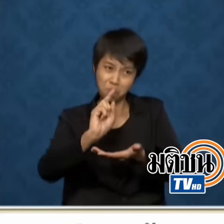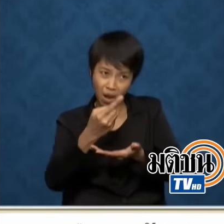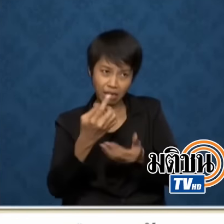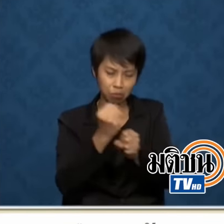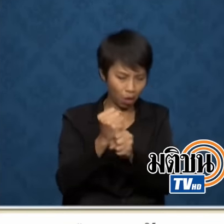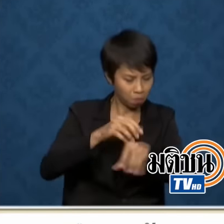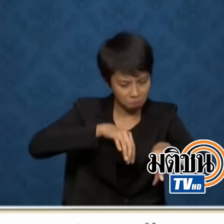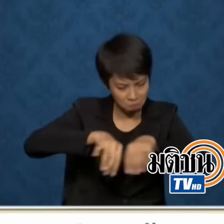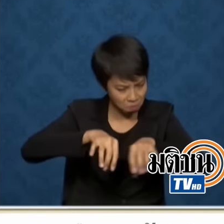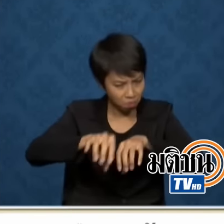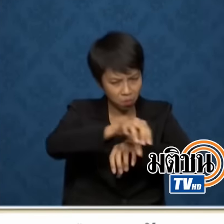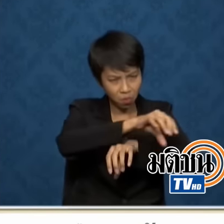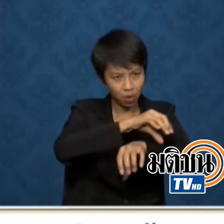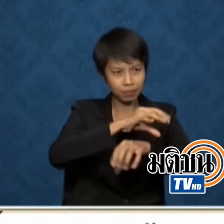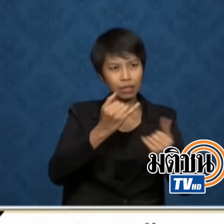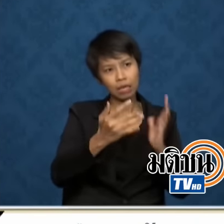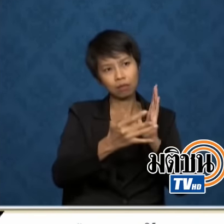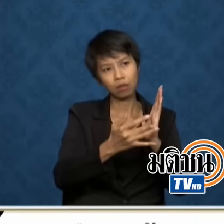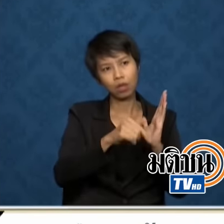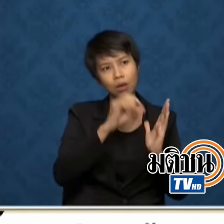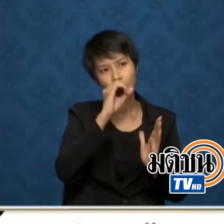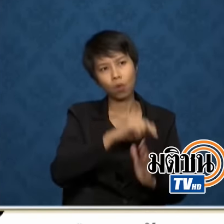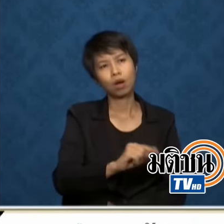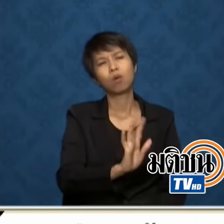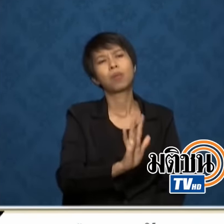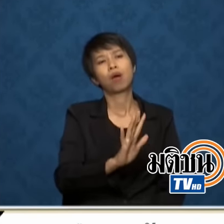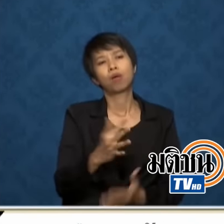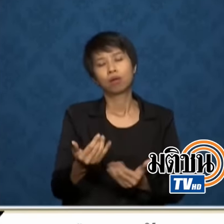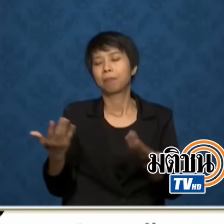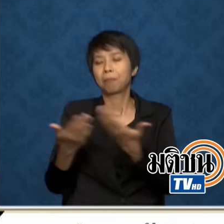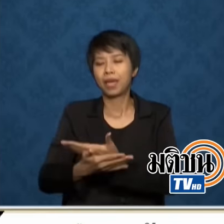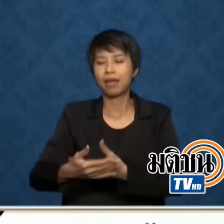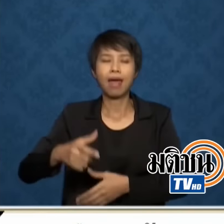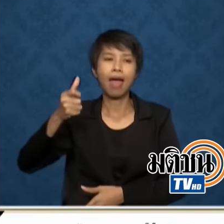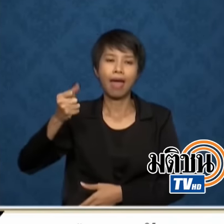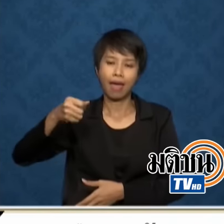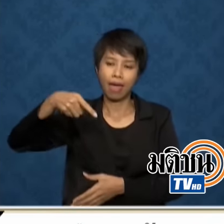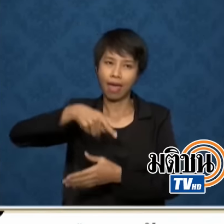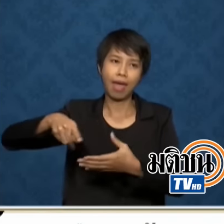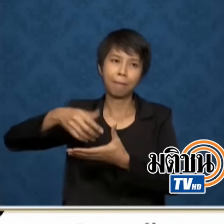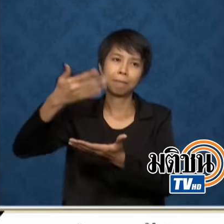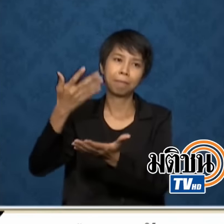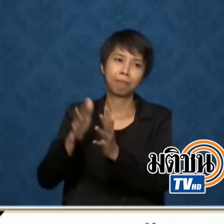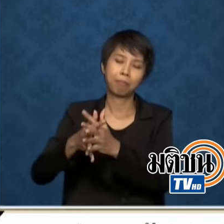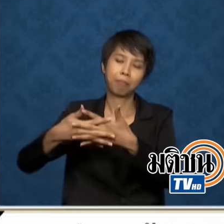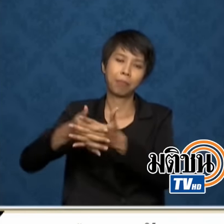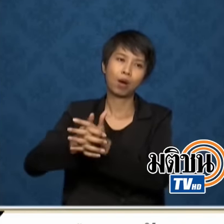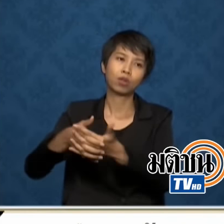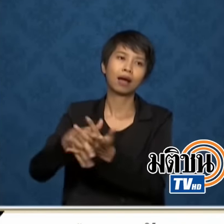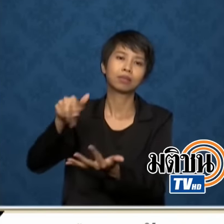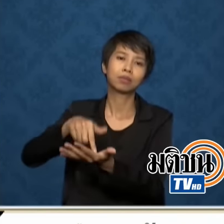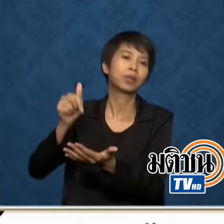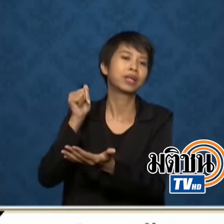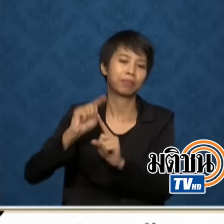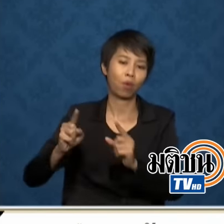ยเช่นเดียวกันค่ะต่อมาบอกไม่เอาแล้วนะคะซูเปอร์แอปบล็อกเชนขอเป็นเป่าตังค่ะทุกวันนี้ได้ข่าวว่ากรุงไทยบอกว่าไม่ทำนะ